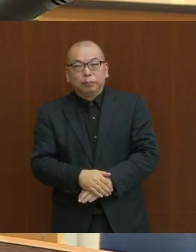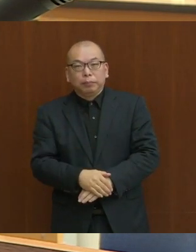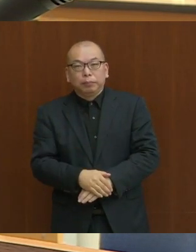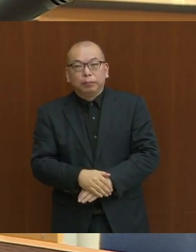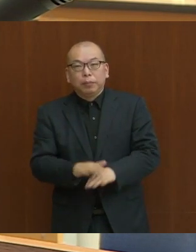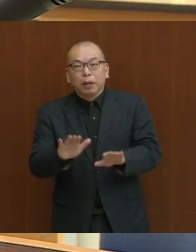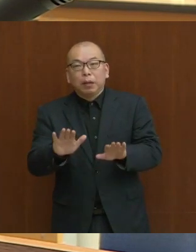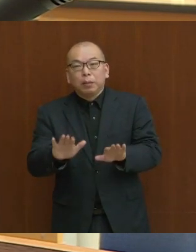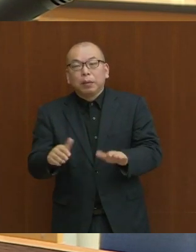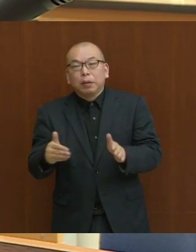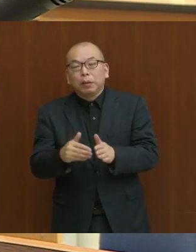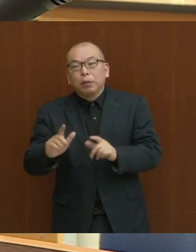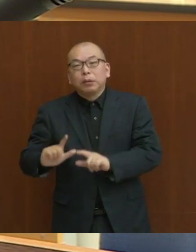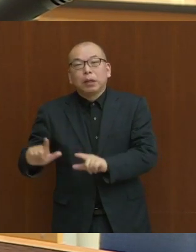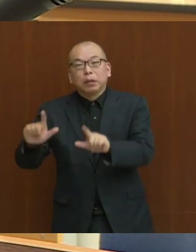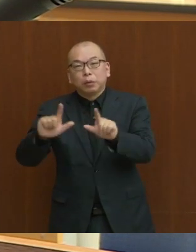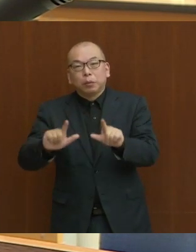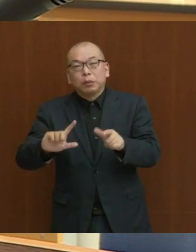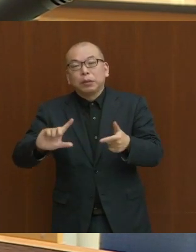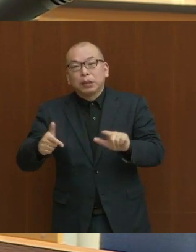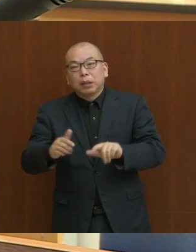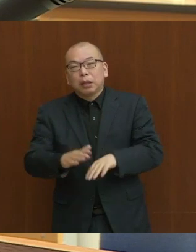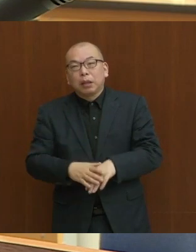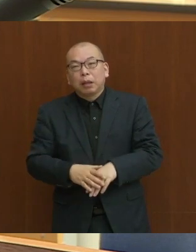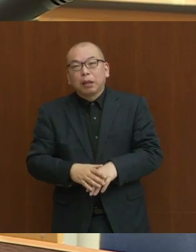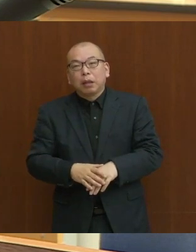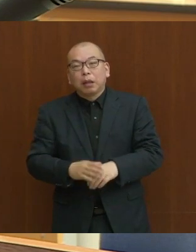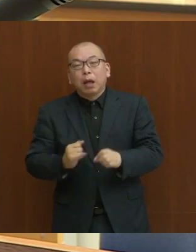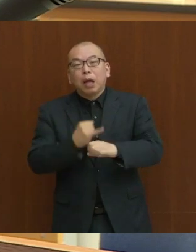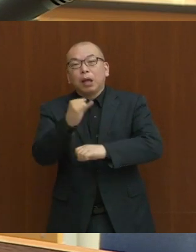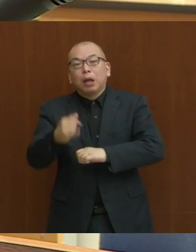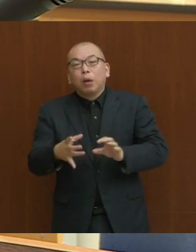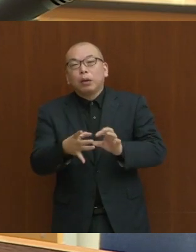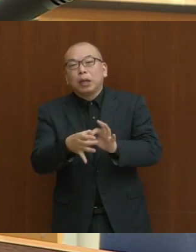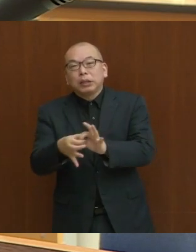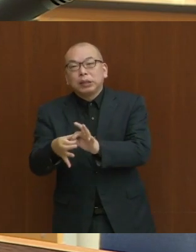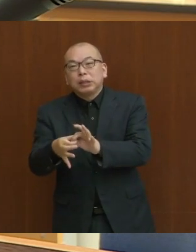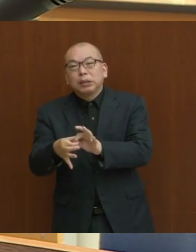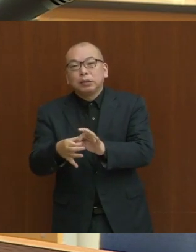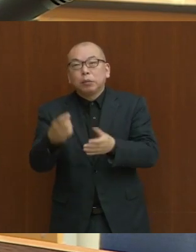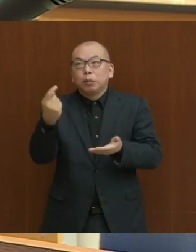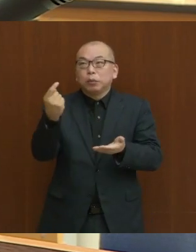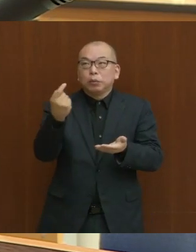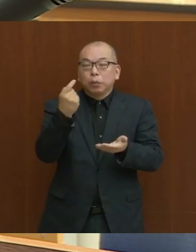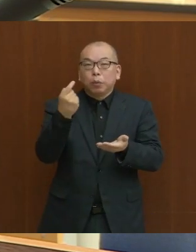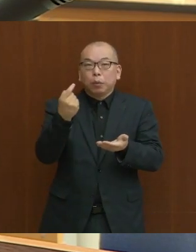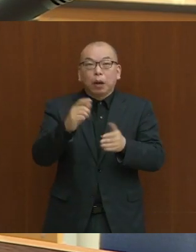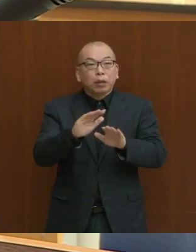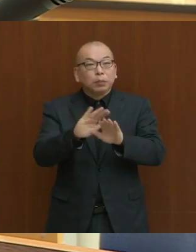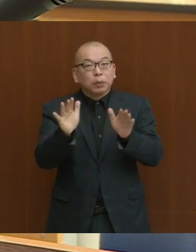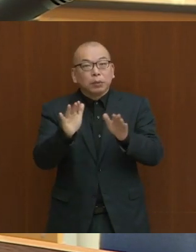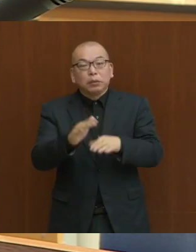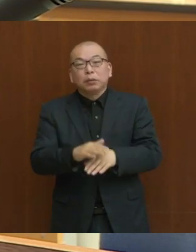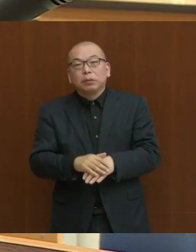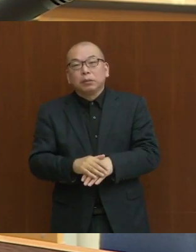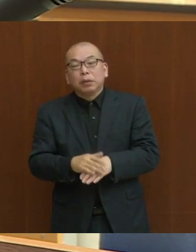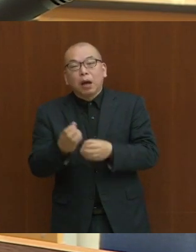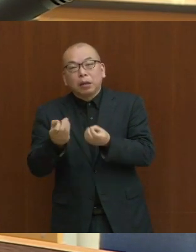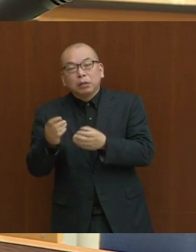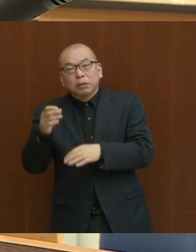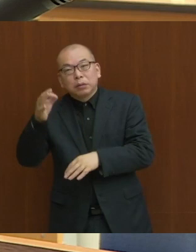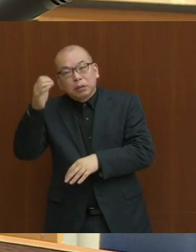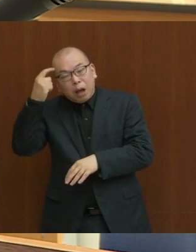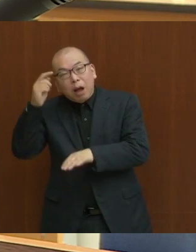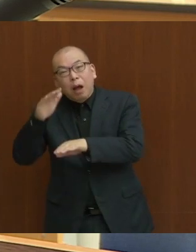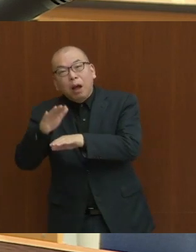今までの生活とは違い、オンライン授業など新しい生活が始まり、新たな価値観のも